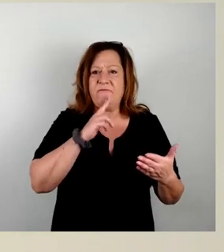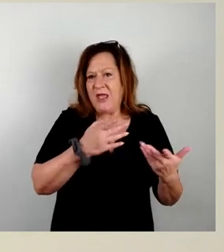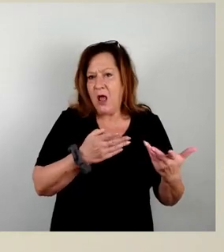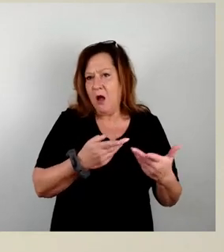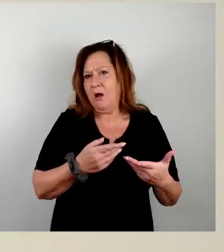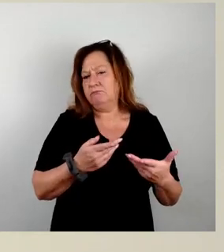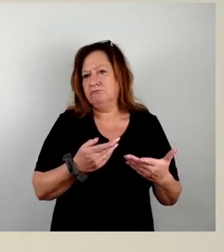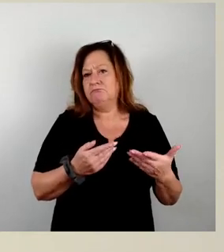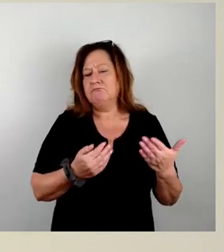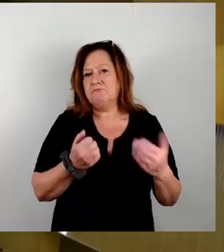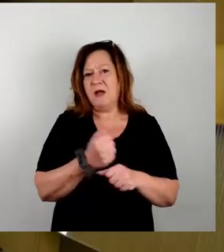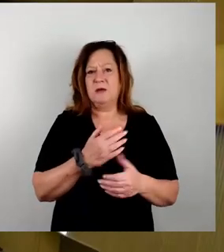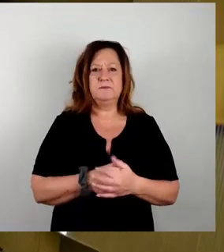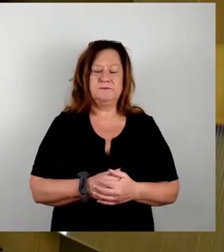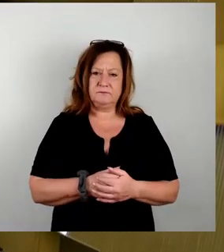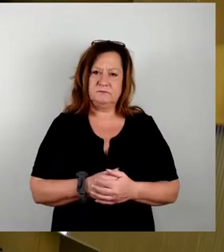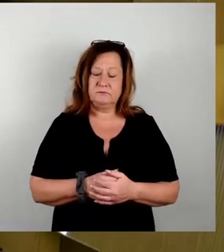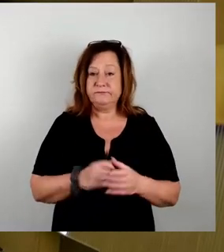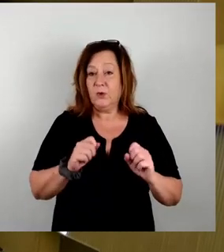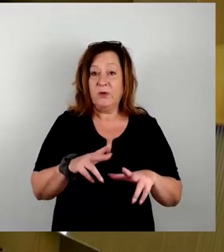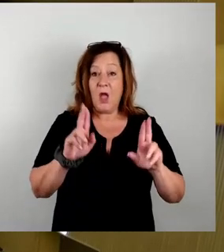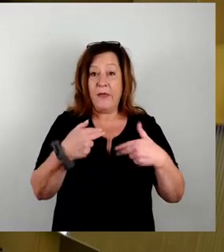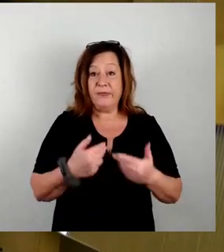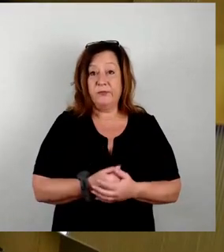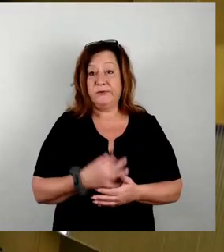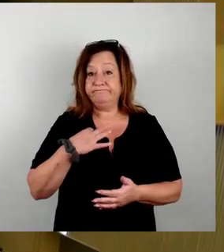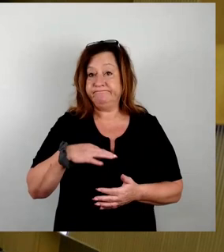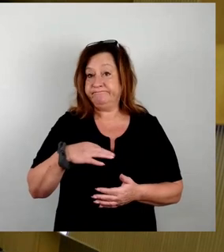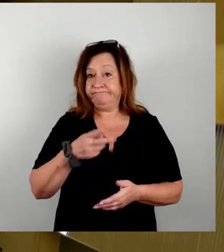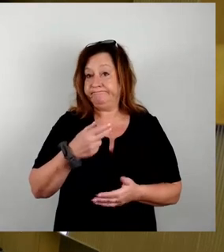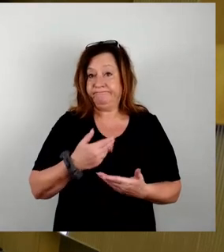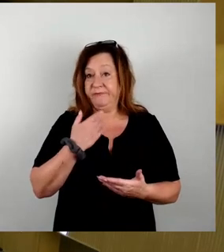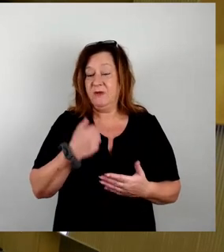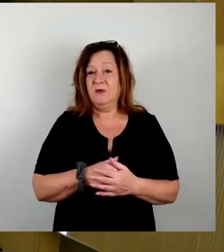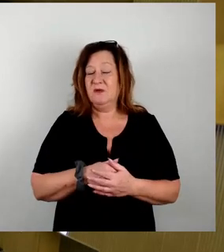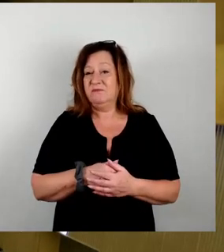Die Antwort befriedigt mich nicht, sage ich so, wie es ist, weil es ist unkonkret.